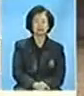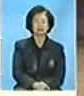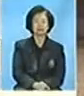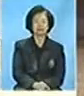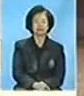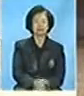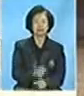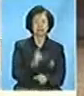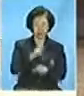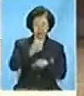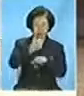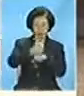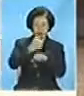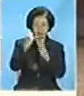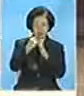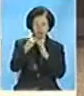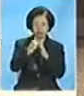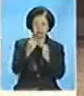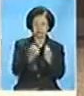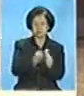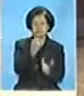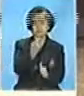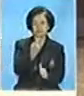เป็นผู้ว่าการจังหวัดครั้งแรก